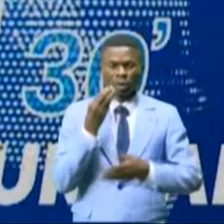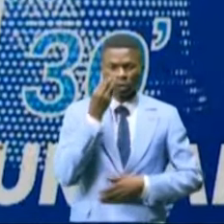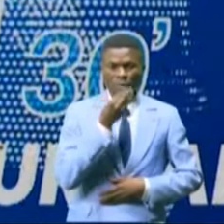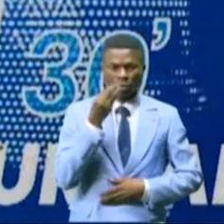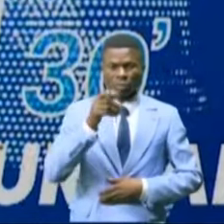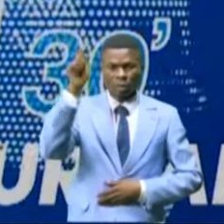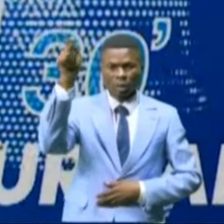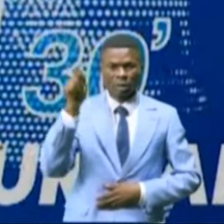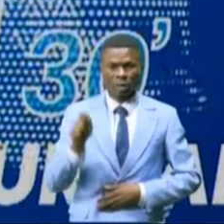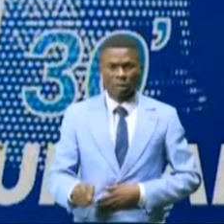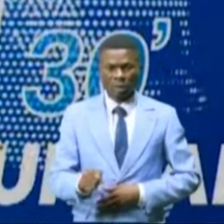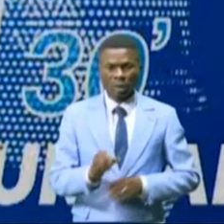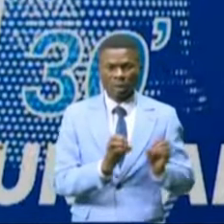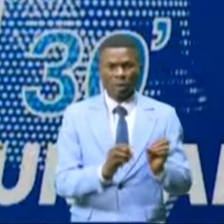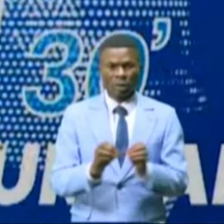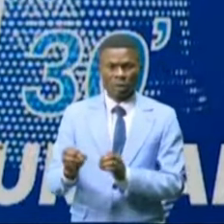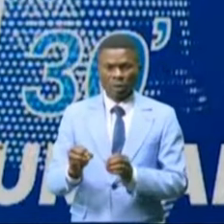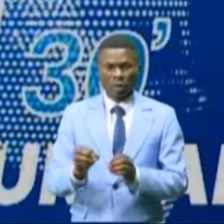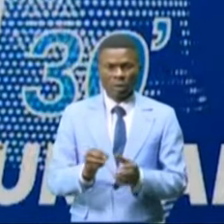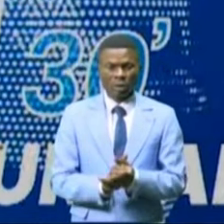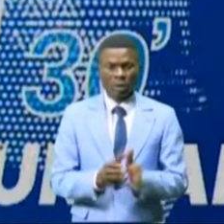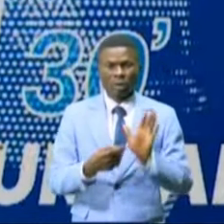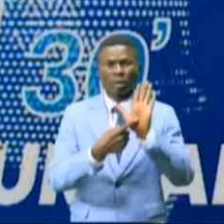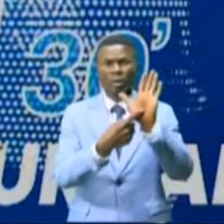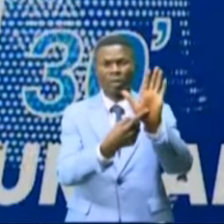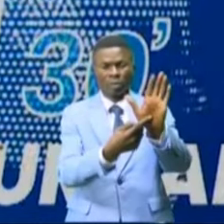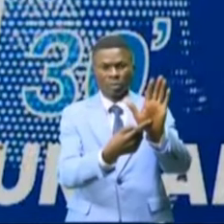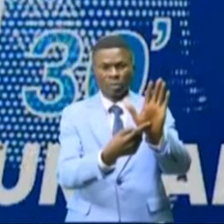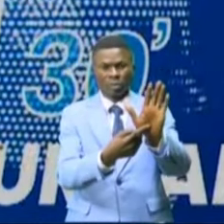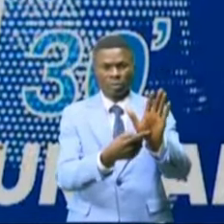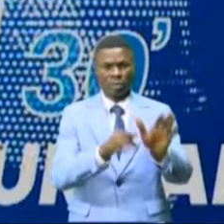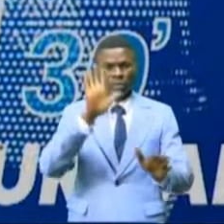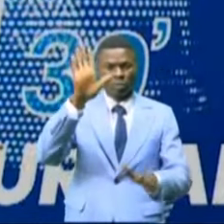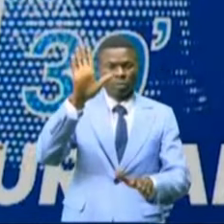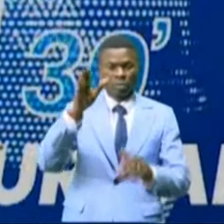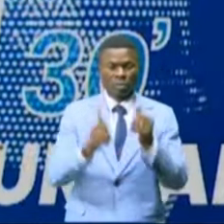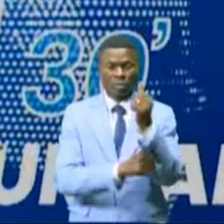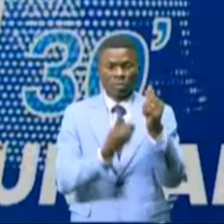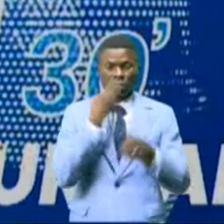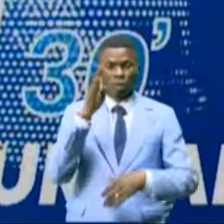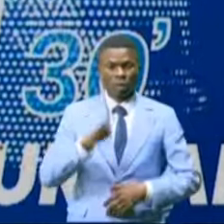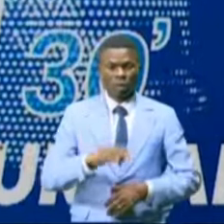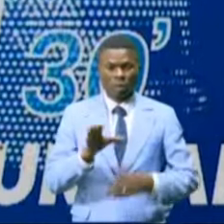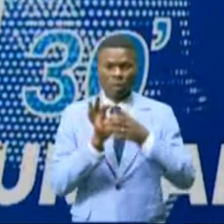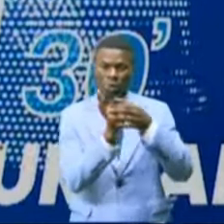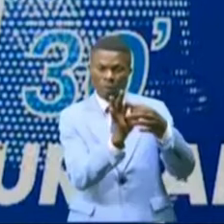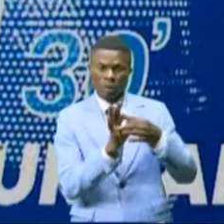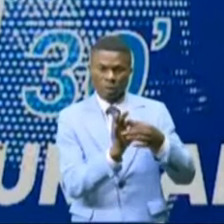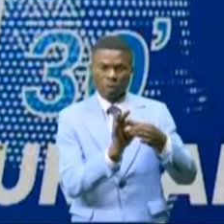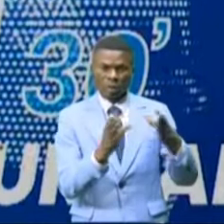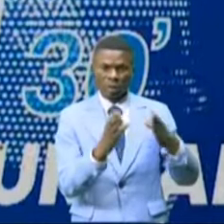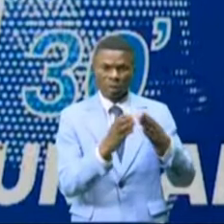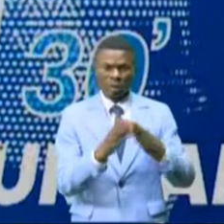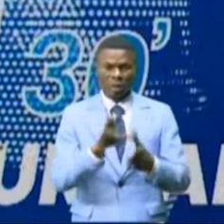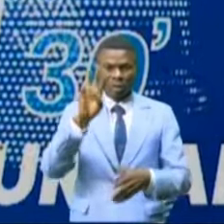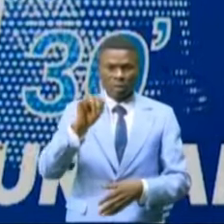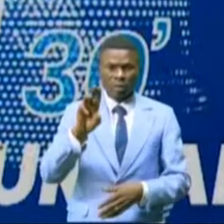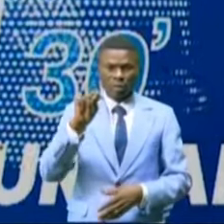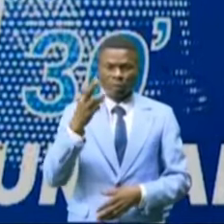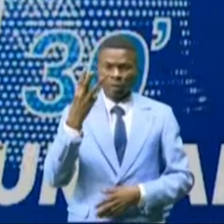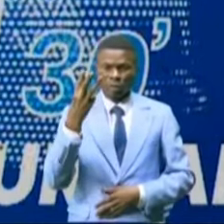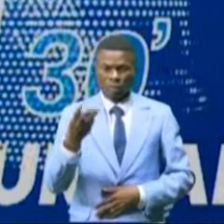des FARDC a procédé à la présentation de 5 suspects qui sont en collaboration avec le